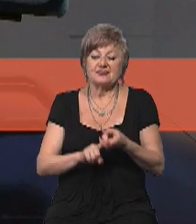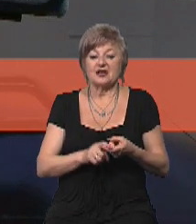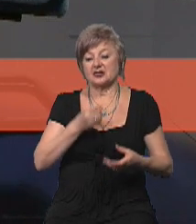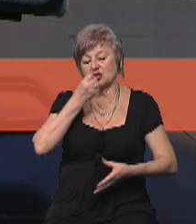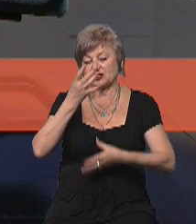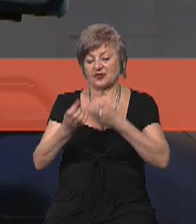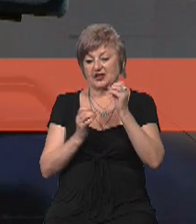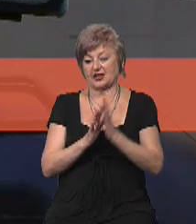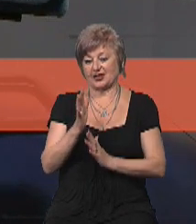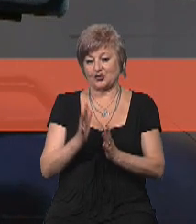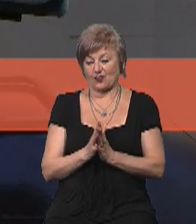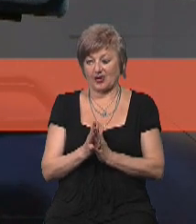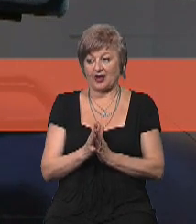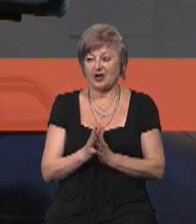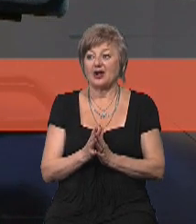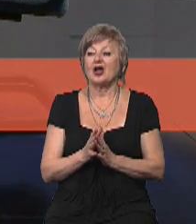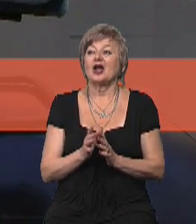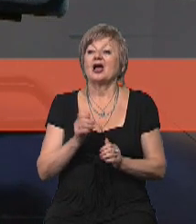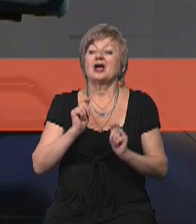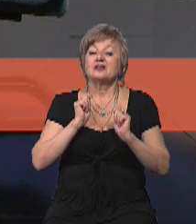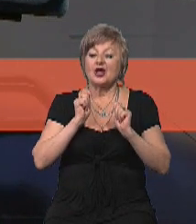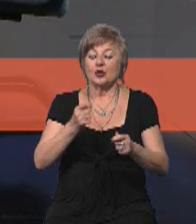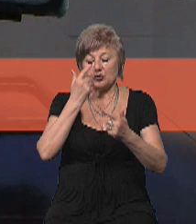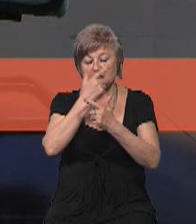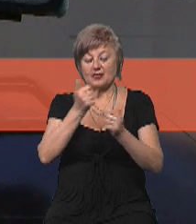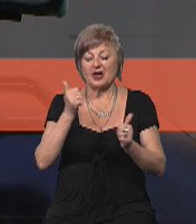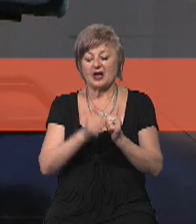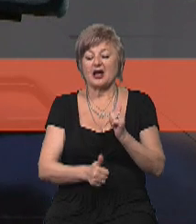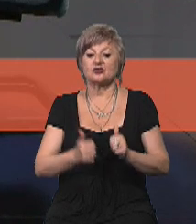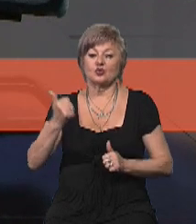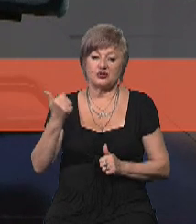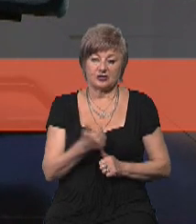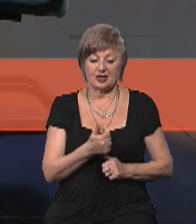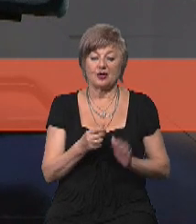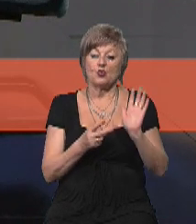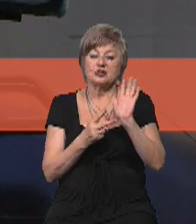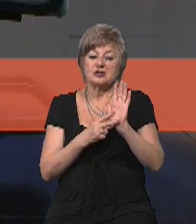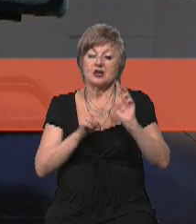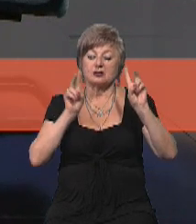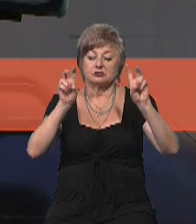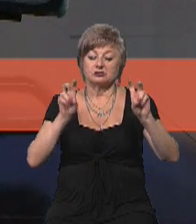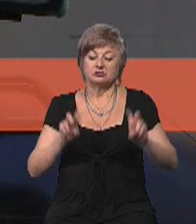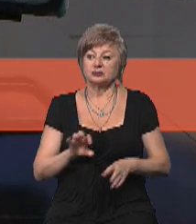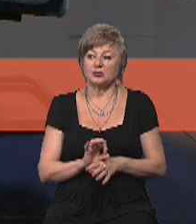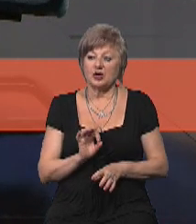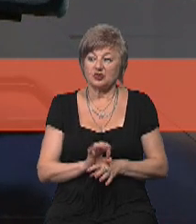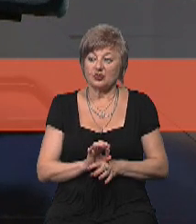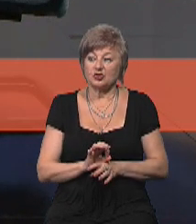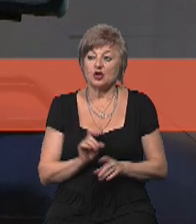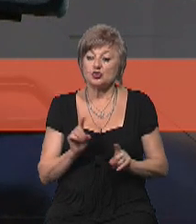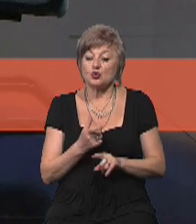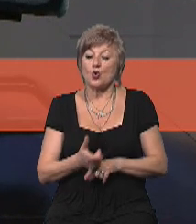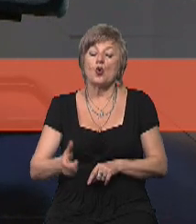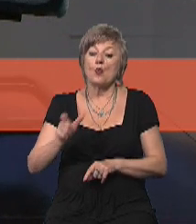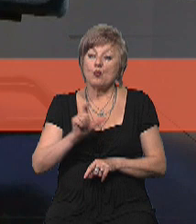цвітінням карантинних рослин. Інформація надається щотижнево по 7 категоріям захворювань. Але слід зазначити, що